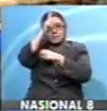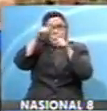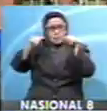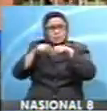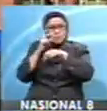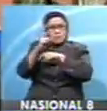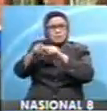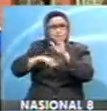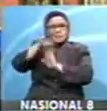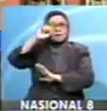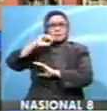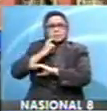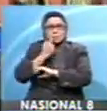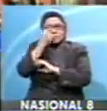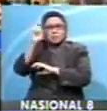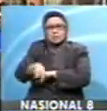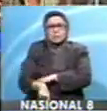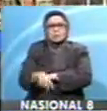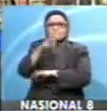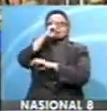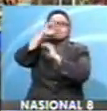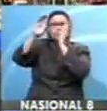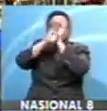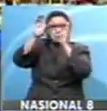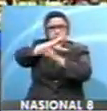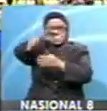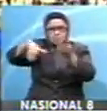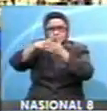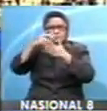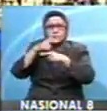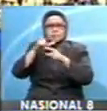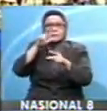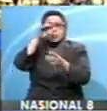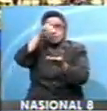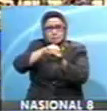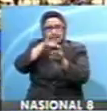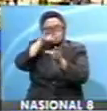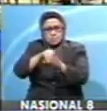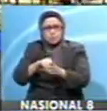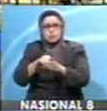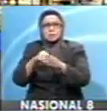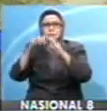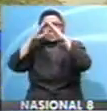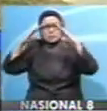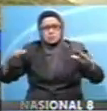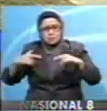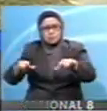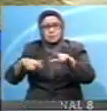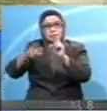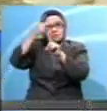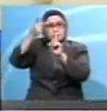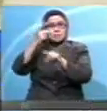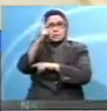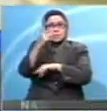perlunya penguatkuasa di semua kawasan termasuk setinggan manakala di pulau Pinang dua kematian akibat denggi